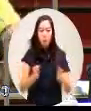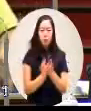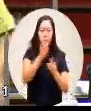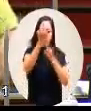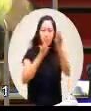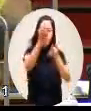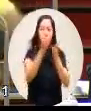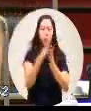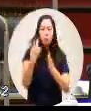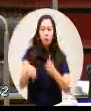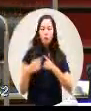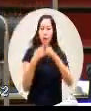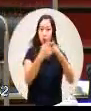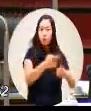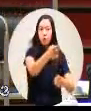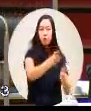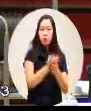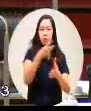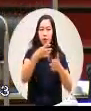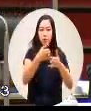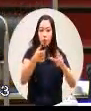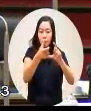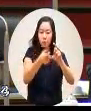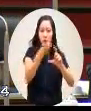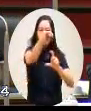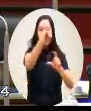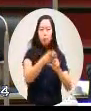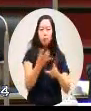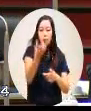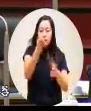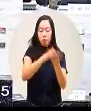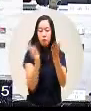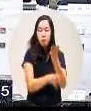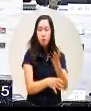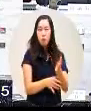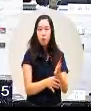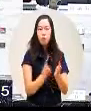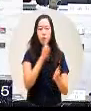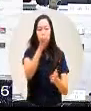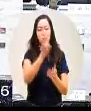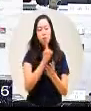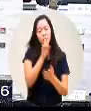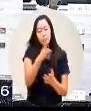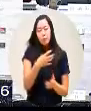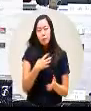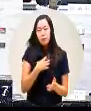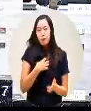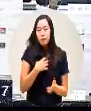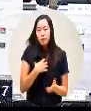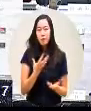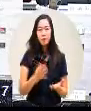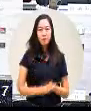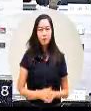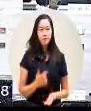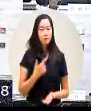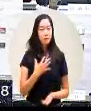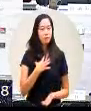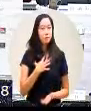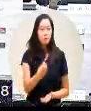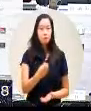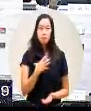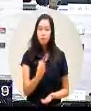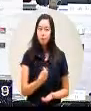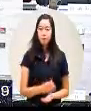区啊，要搞我罢免。 啊，我话你。啊！你阿余文，你无讲你作假， 我作假，我唔惊啦，余